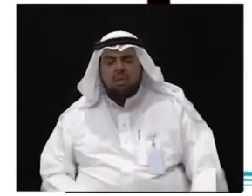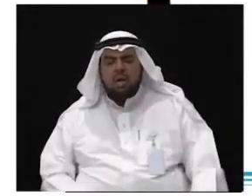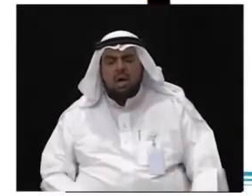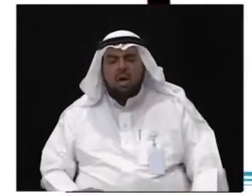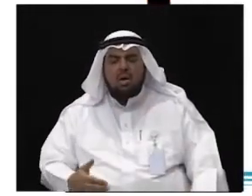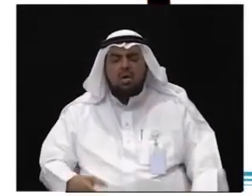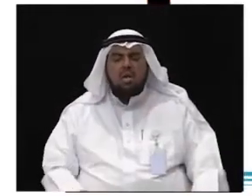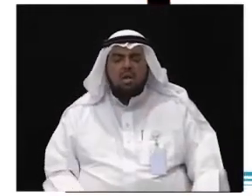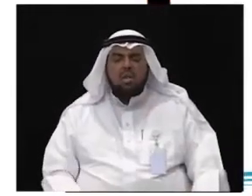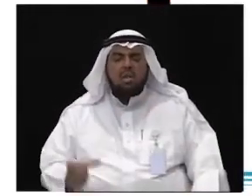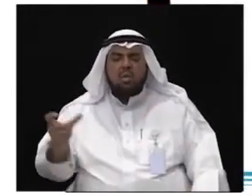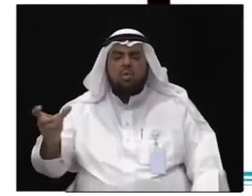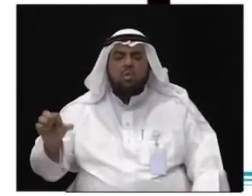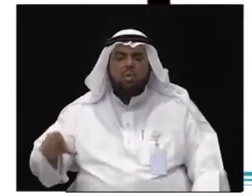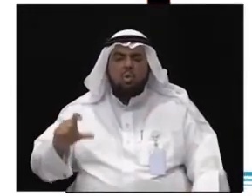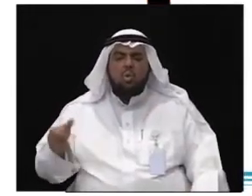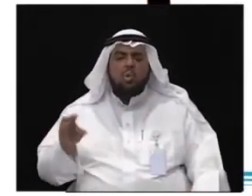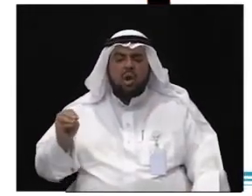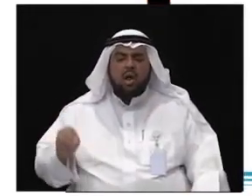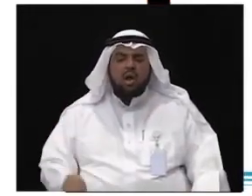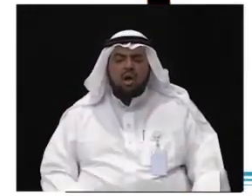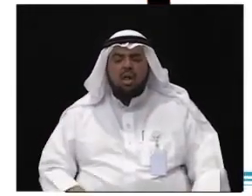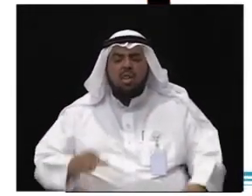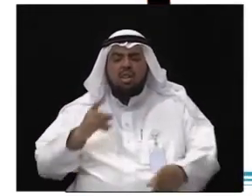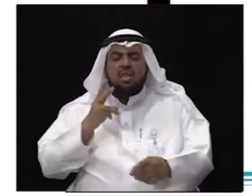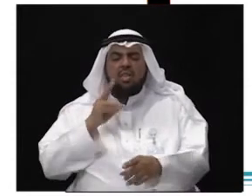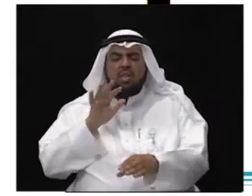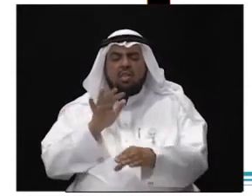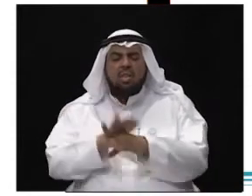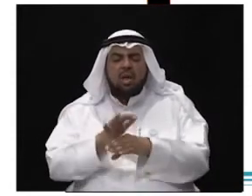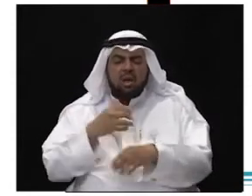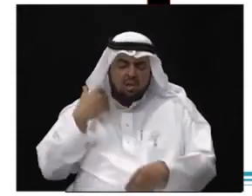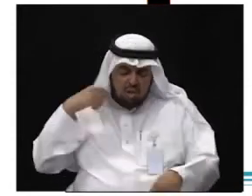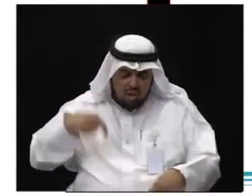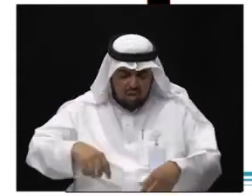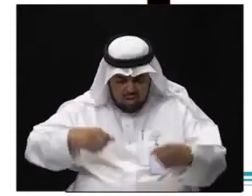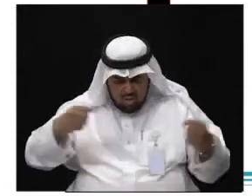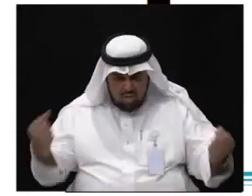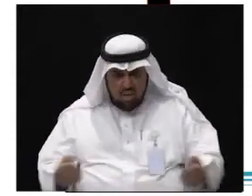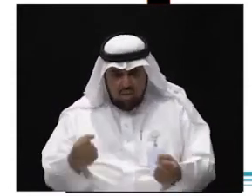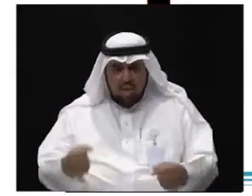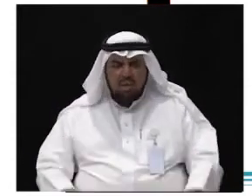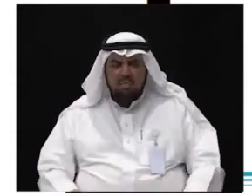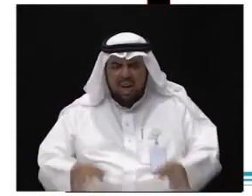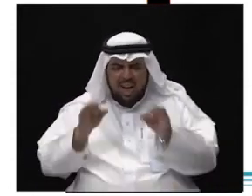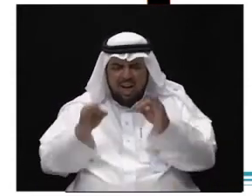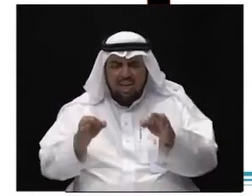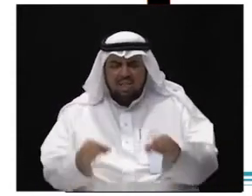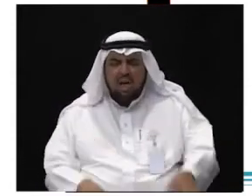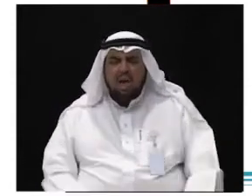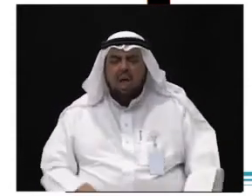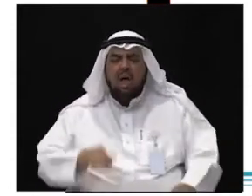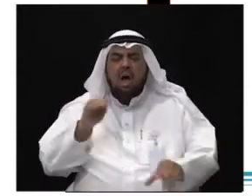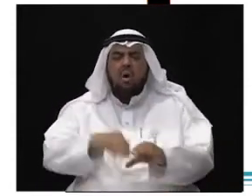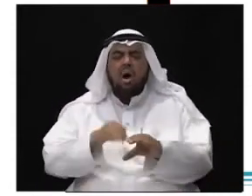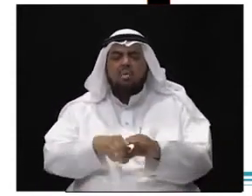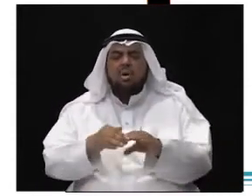وهنا ذكرت نورة أن هذا التدريب ركز على طريقة كتابة أحد أوامر إخراج